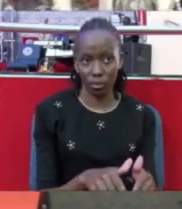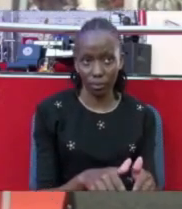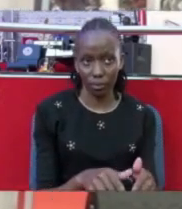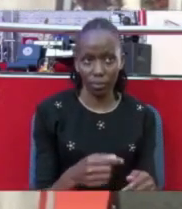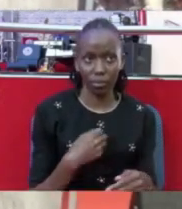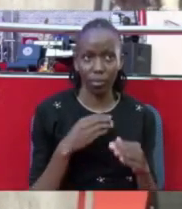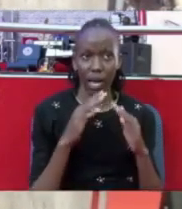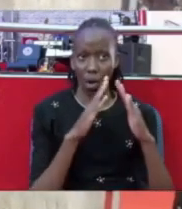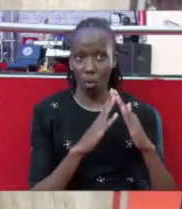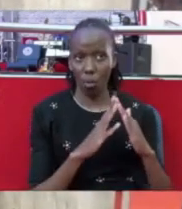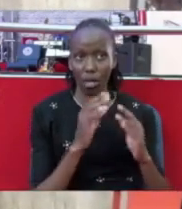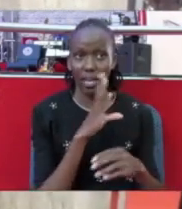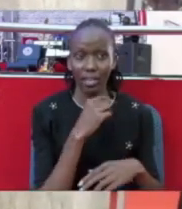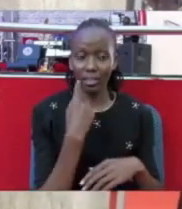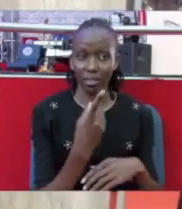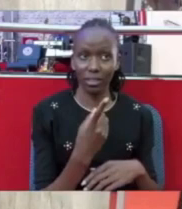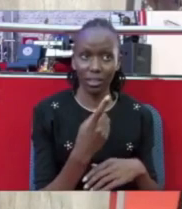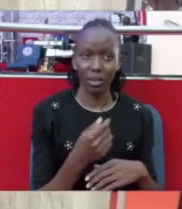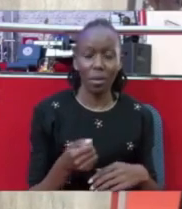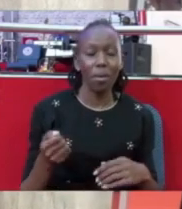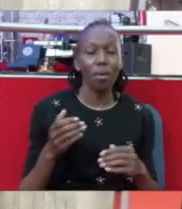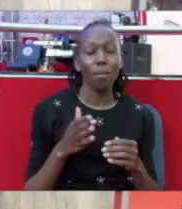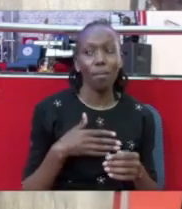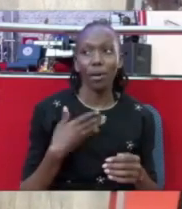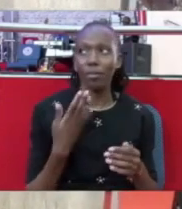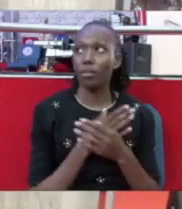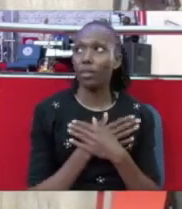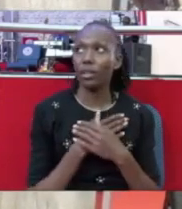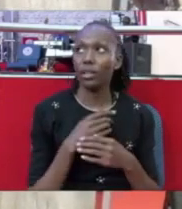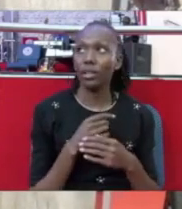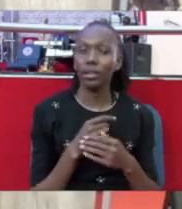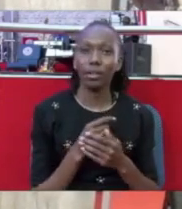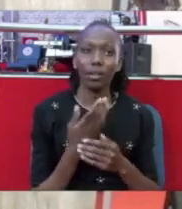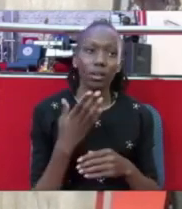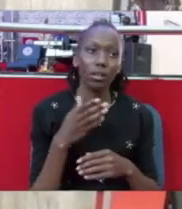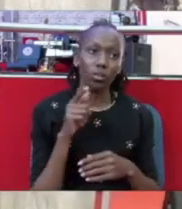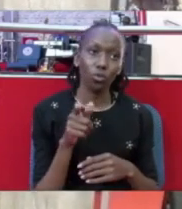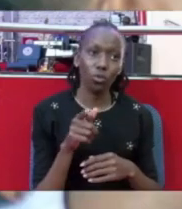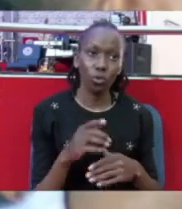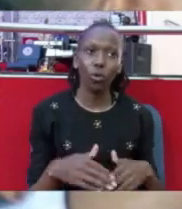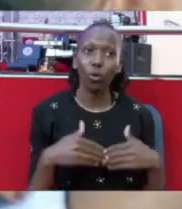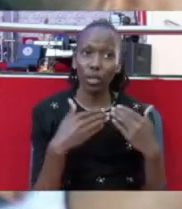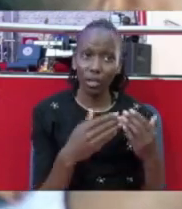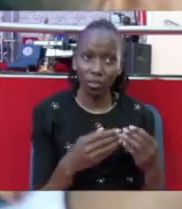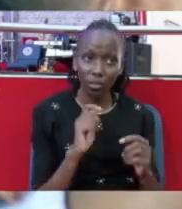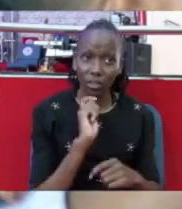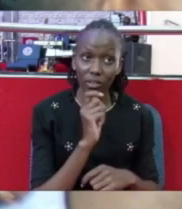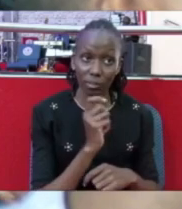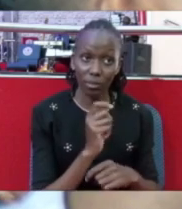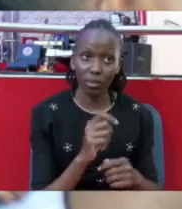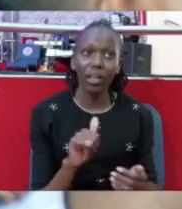yangu umetoa ushuhuda. That the Lord has given you 1 acre of land in Nairobi. Kwamba Mungu amekupatia ekari moja ya shamba